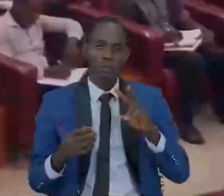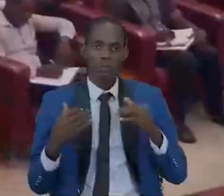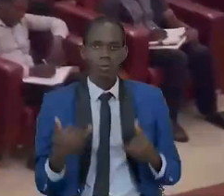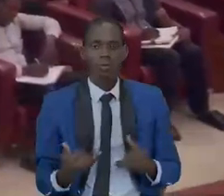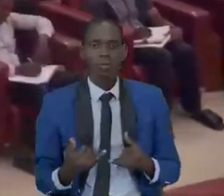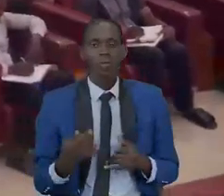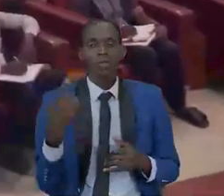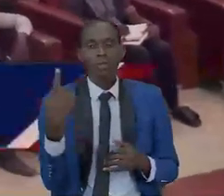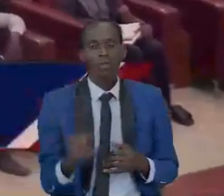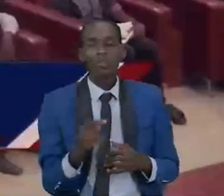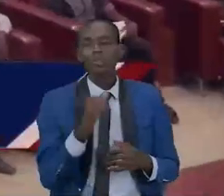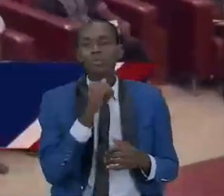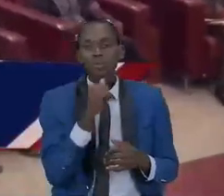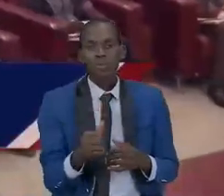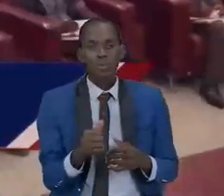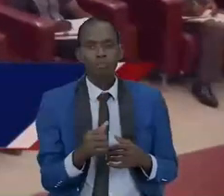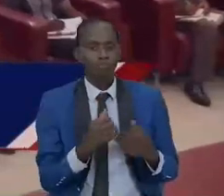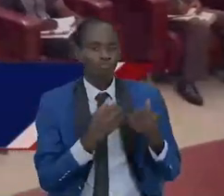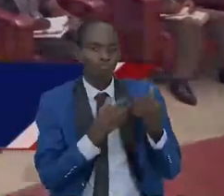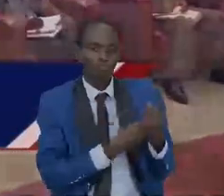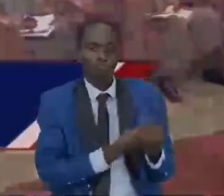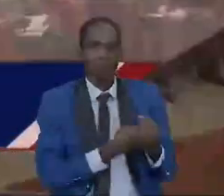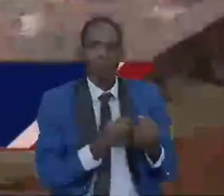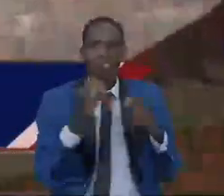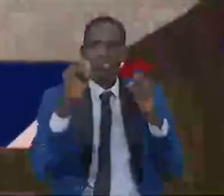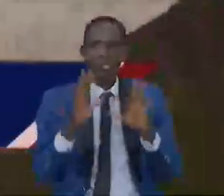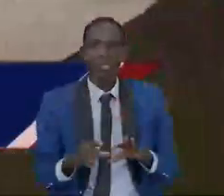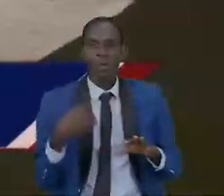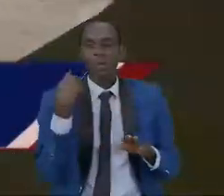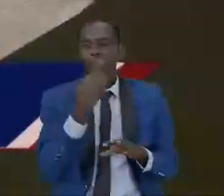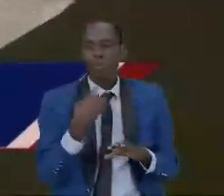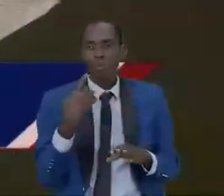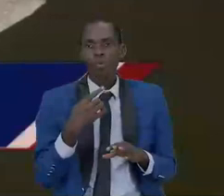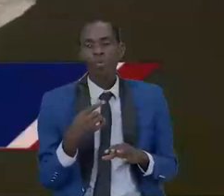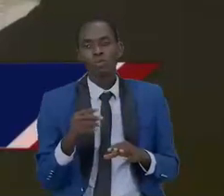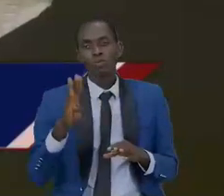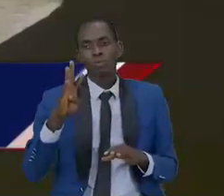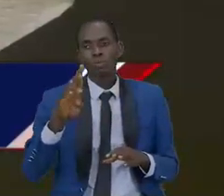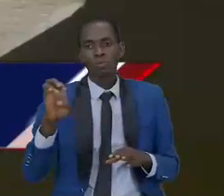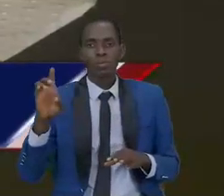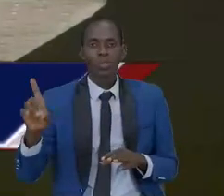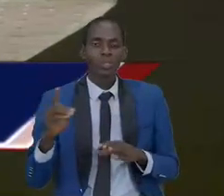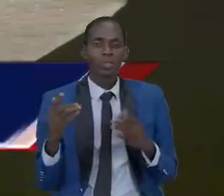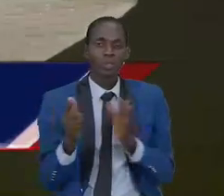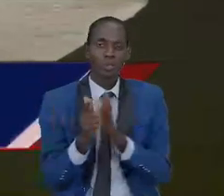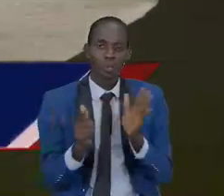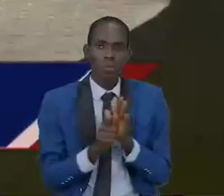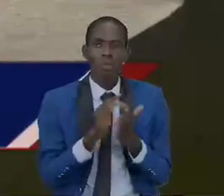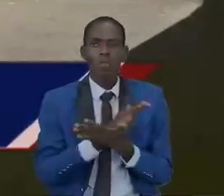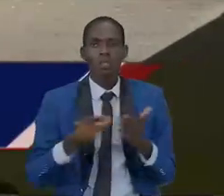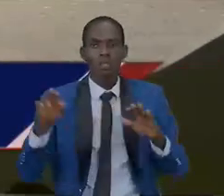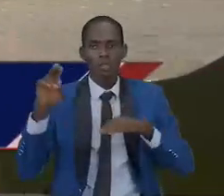nous considérons des enseignants incorrigibles qui cultivent l'analogie et le